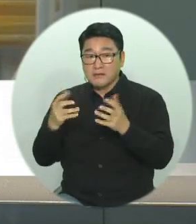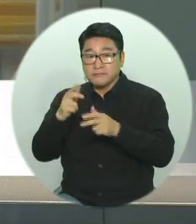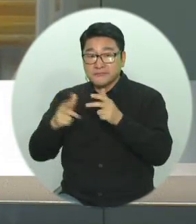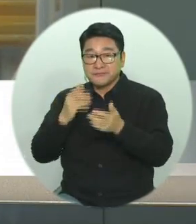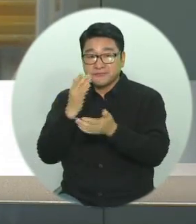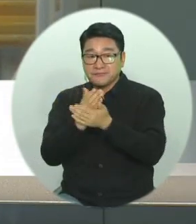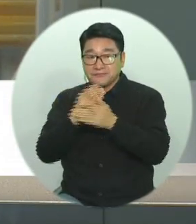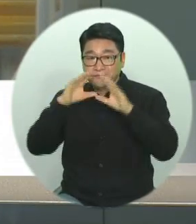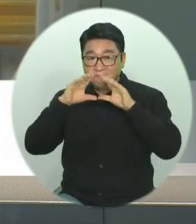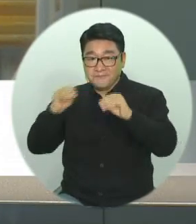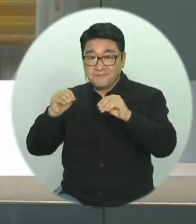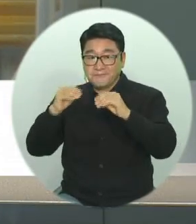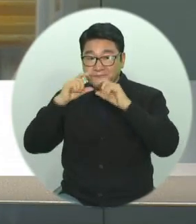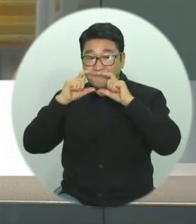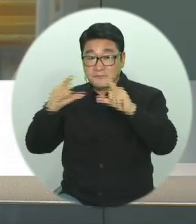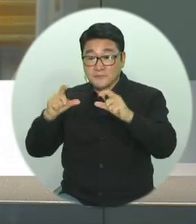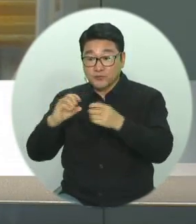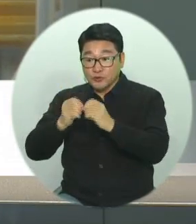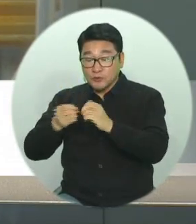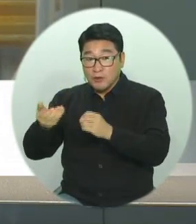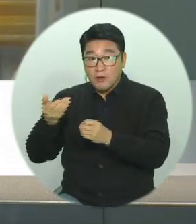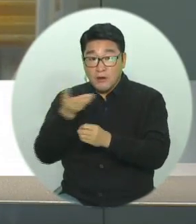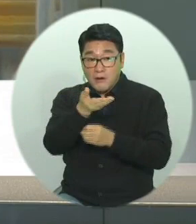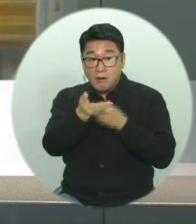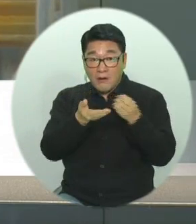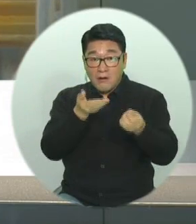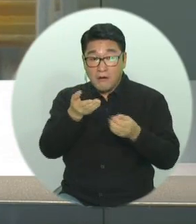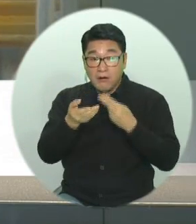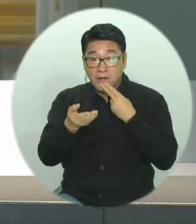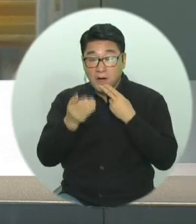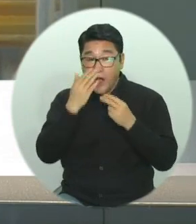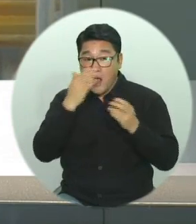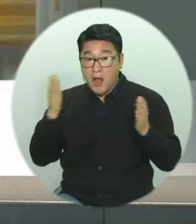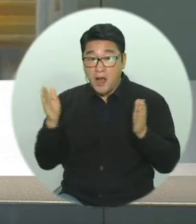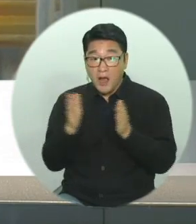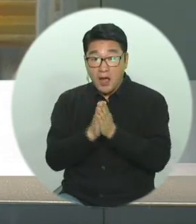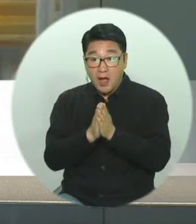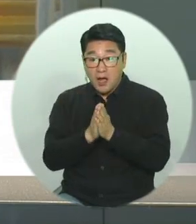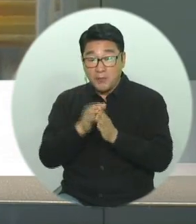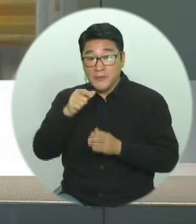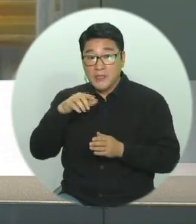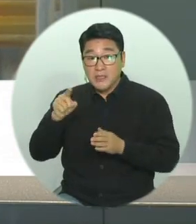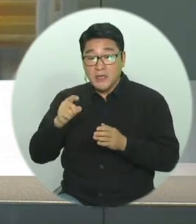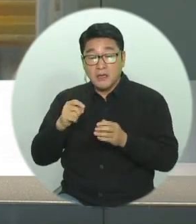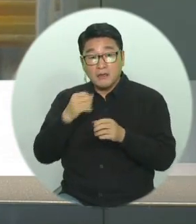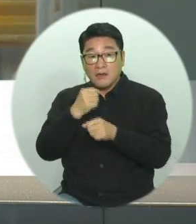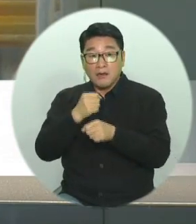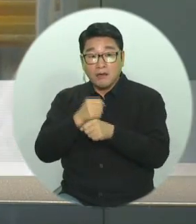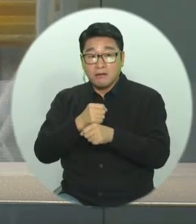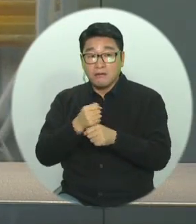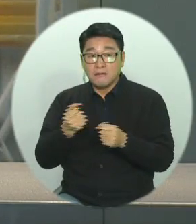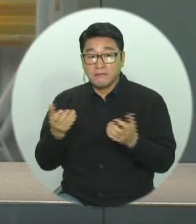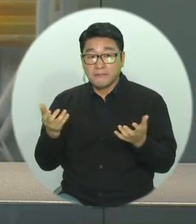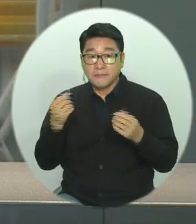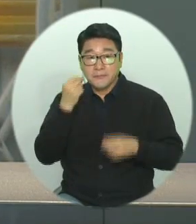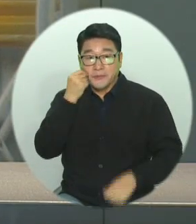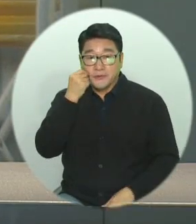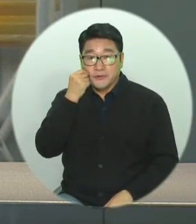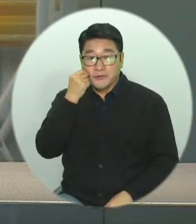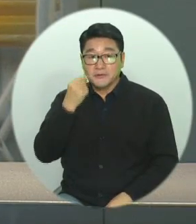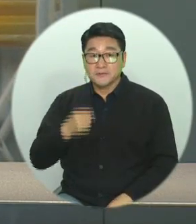명령하면서 부품 공급이 멈췄는데요이 때문에 기아차 생산라인 전체가 멈춰섰습니다 천홍희